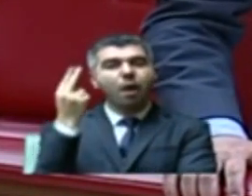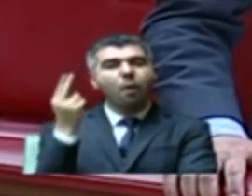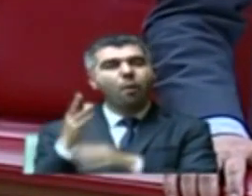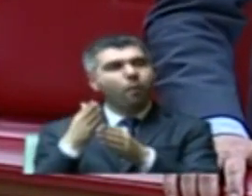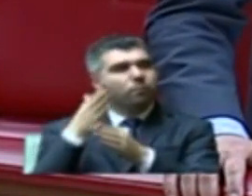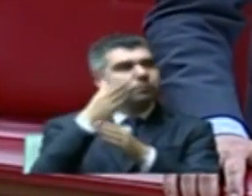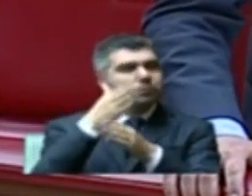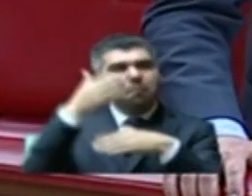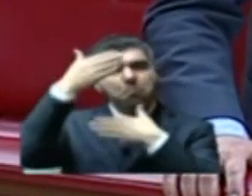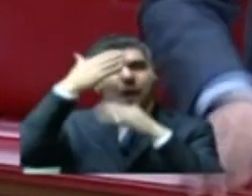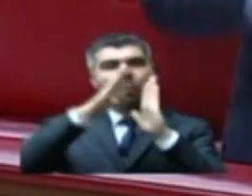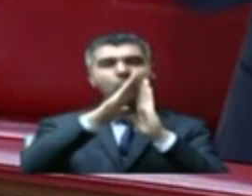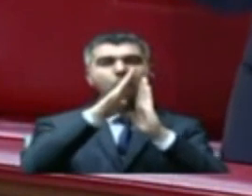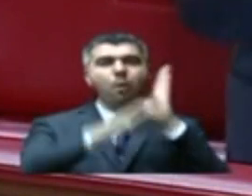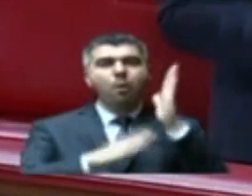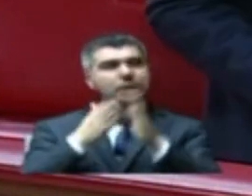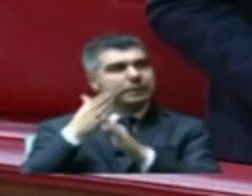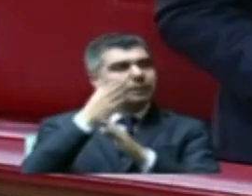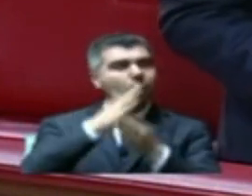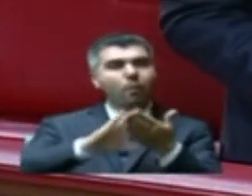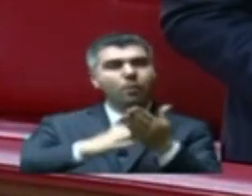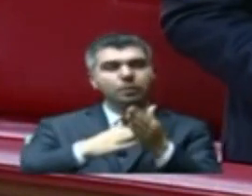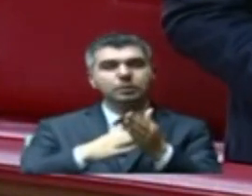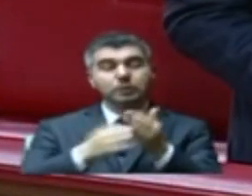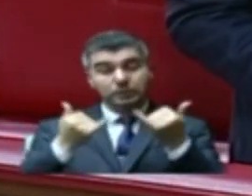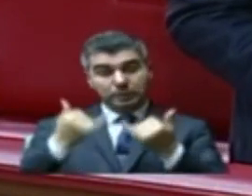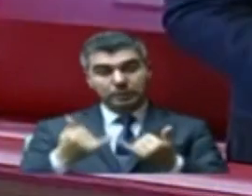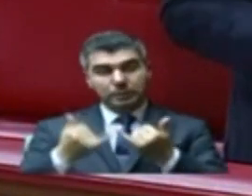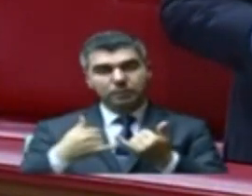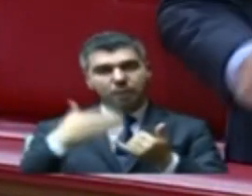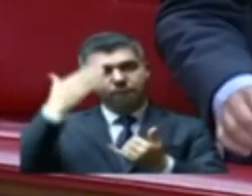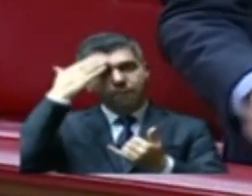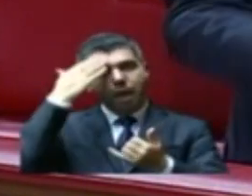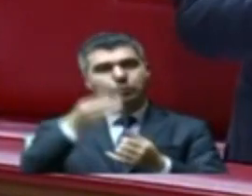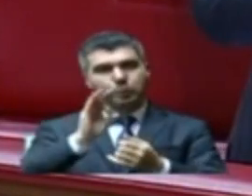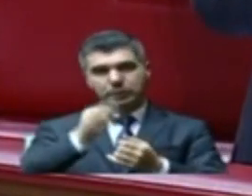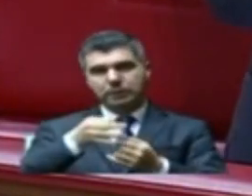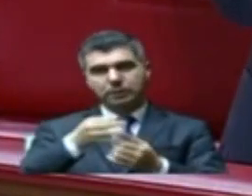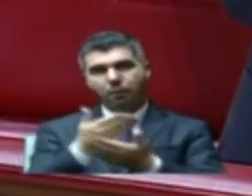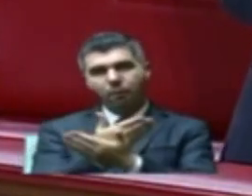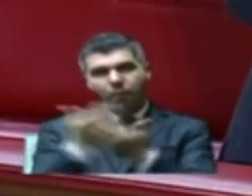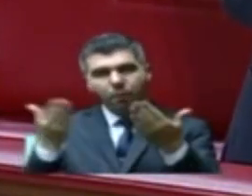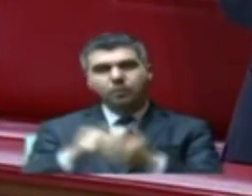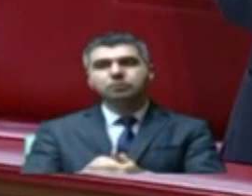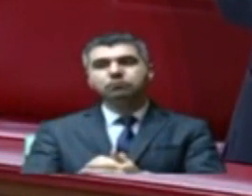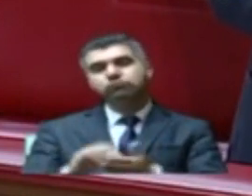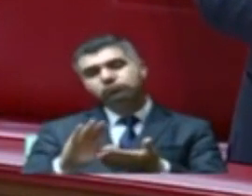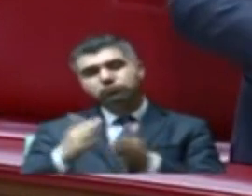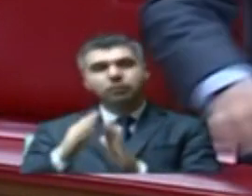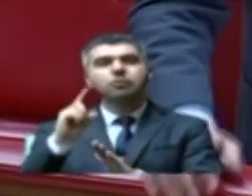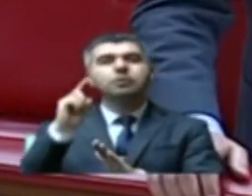كلها من بدايتها إلى نهايتها. عندنا الخلاصات الآن الحمد لله متوفرة، ويتوقع أن نعقد في غضون